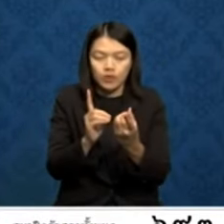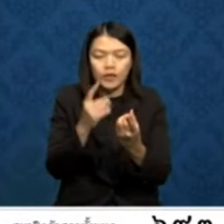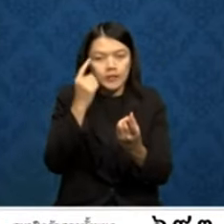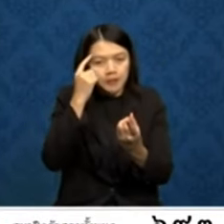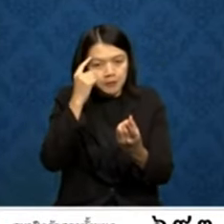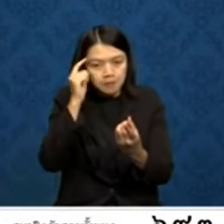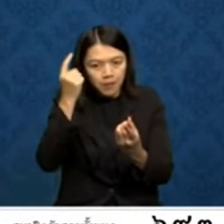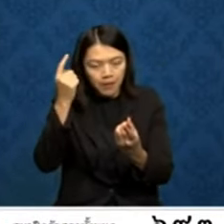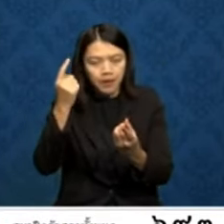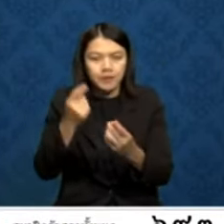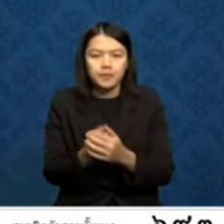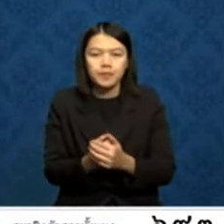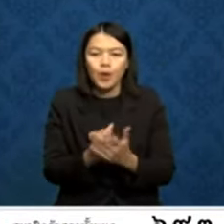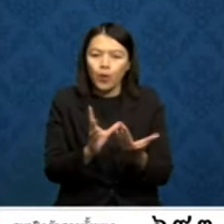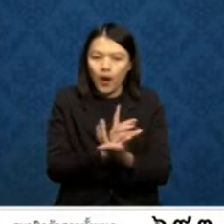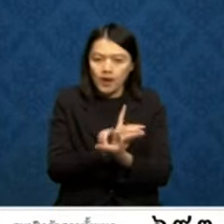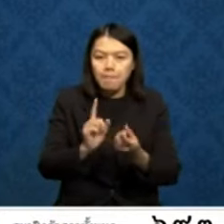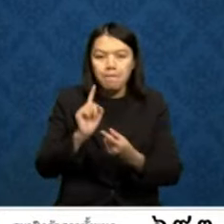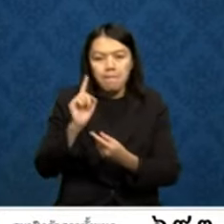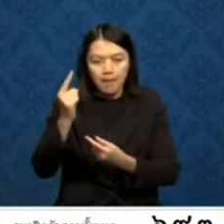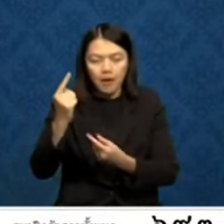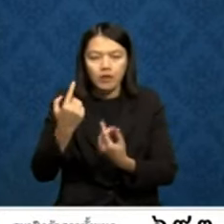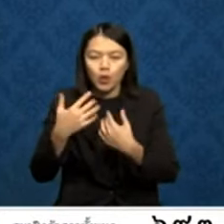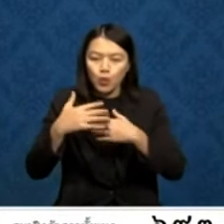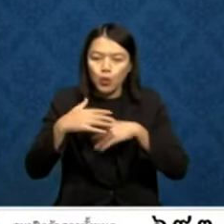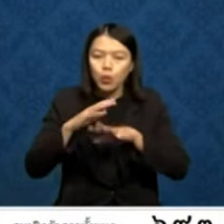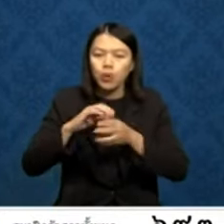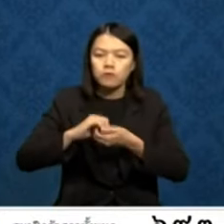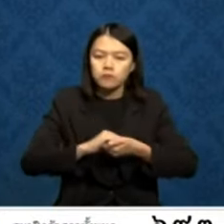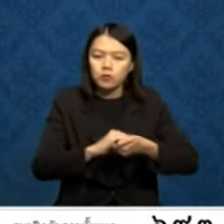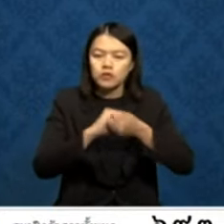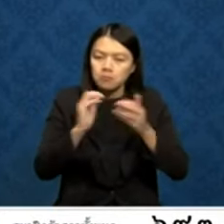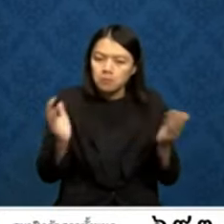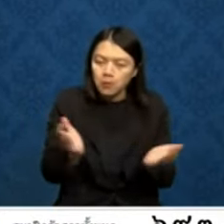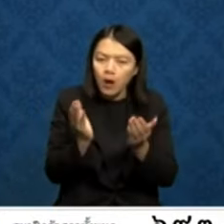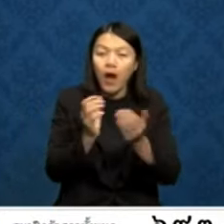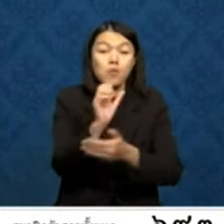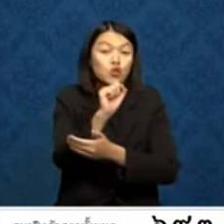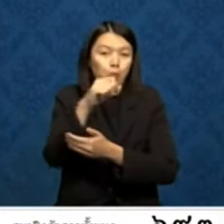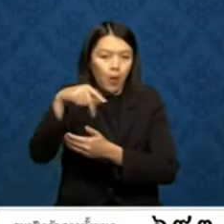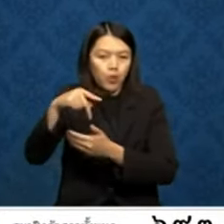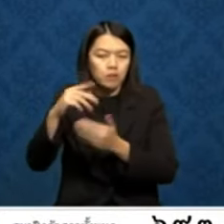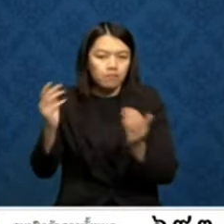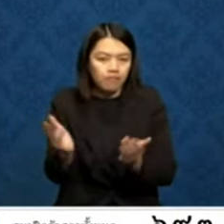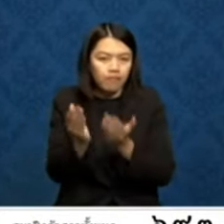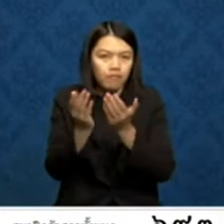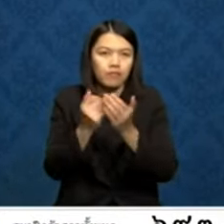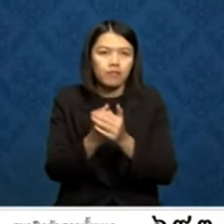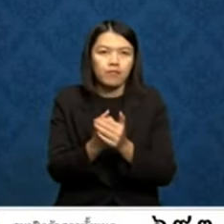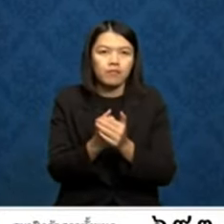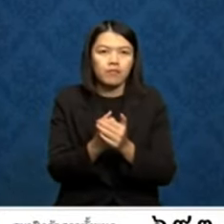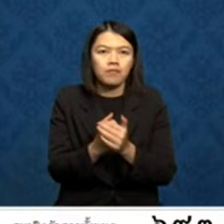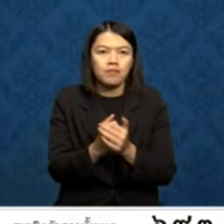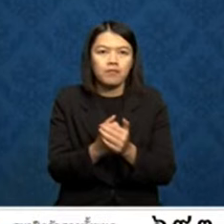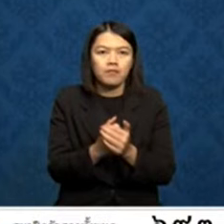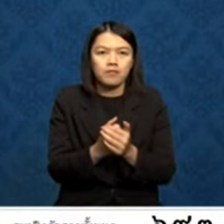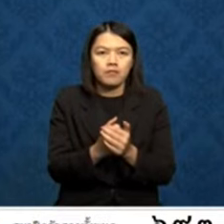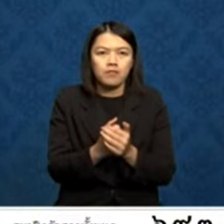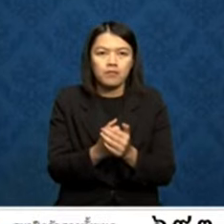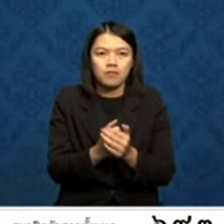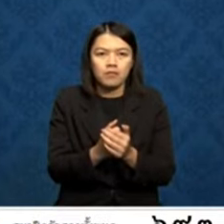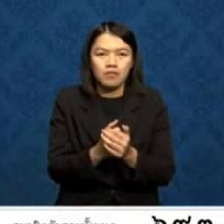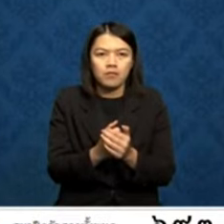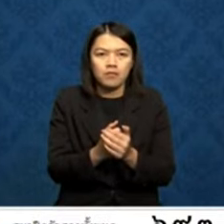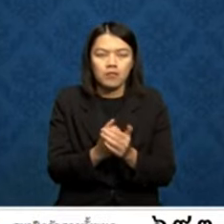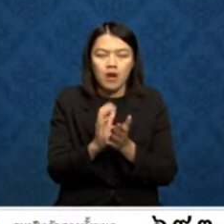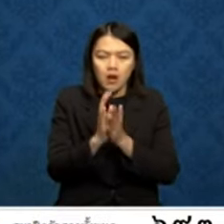ค์ Creative Culture เพื่อส่งเสริมซอฟต์พาวเวอร์ของประเทศเราจะสนับสนุนและส่งเสริมการ